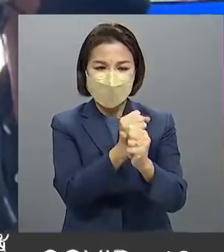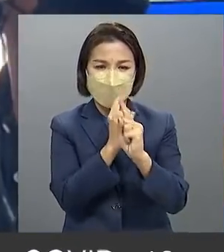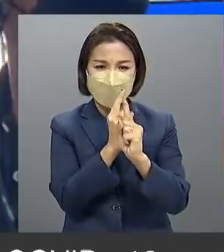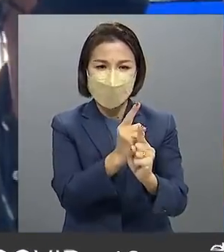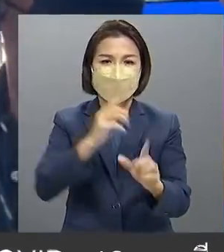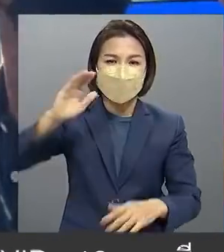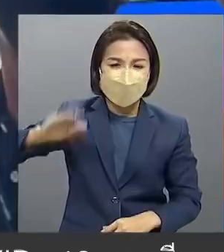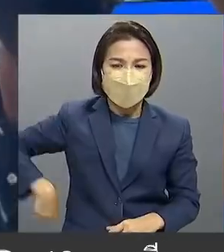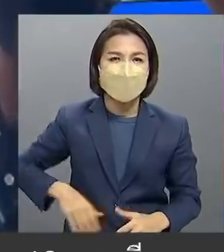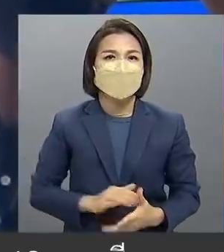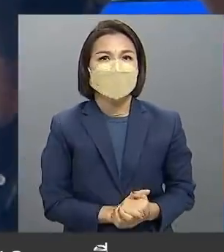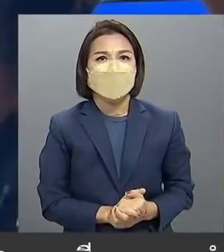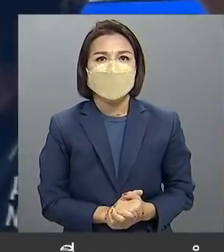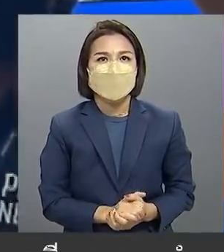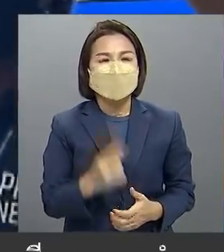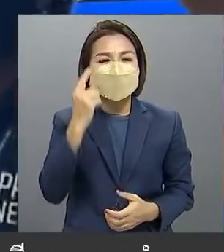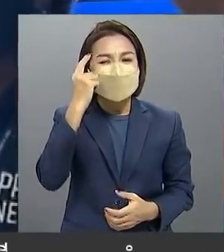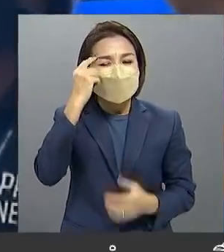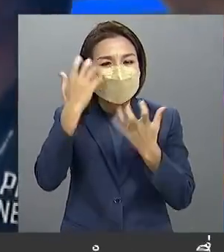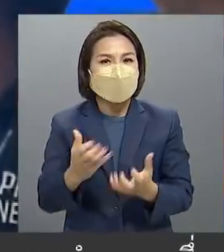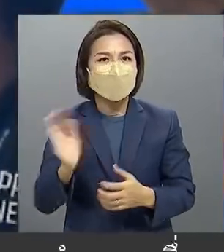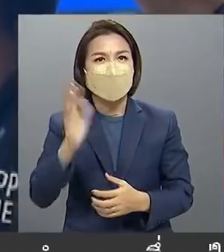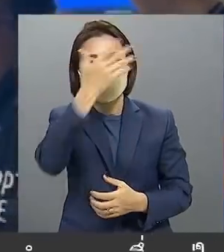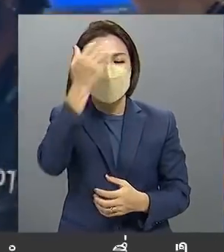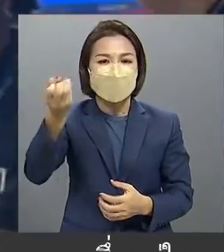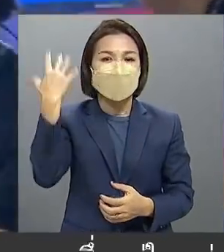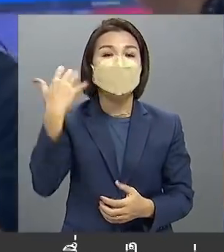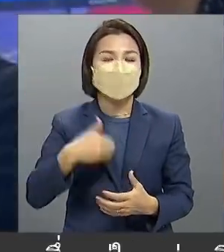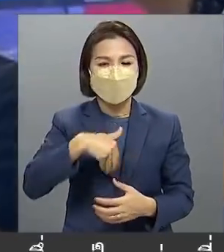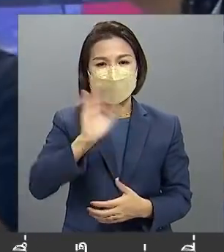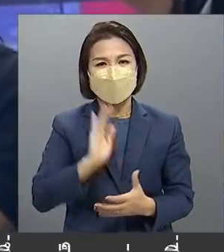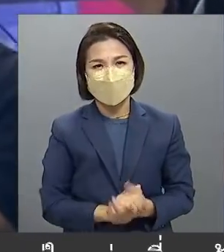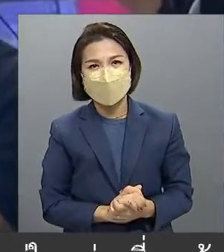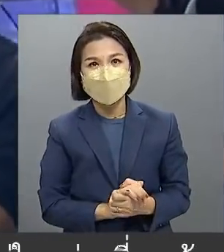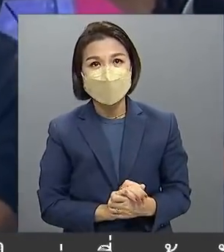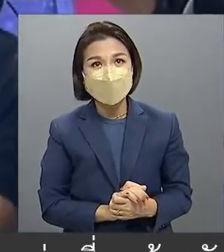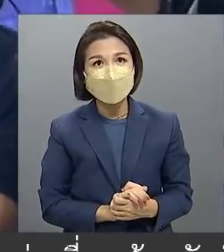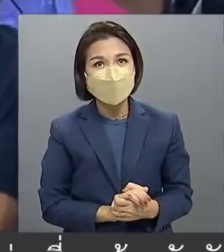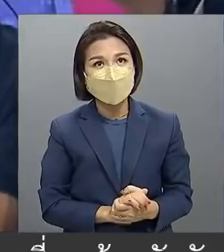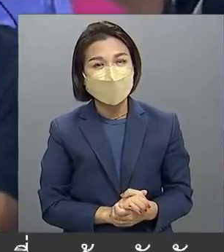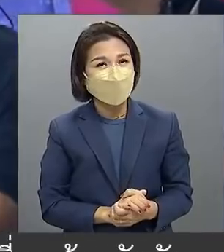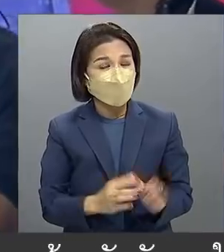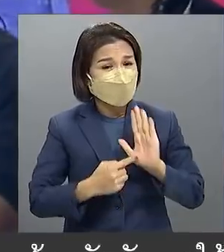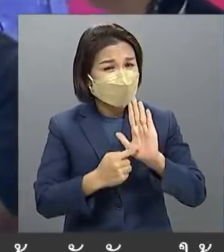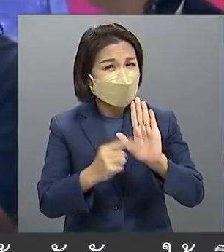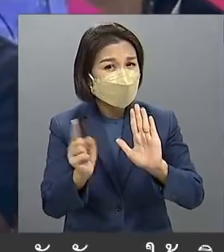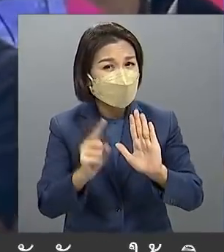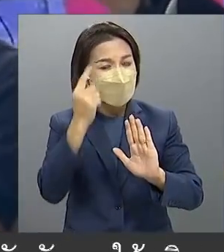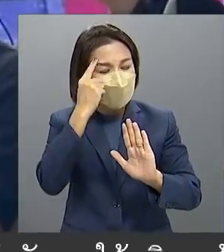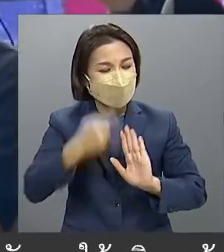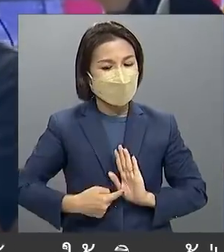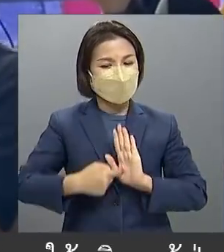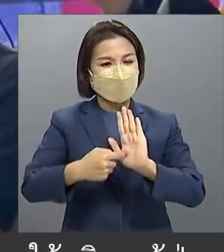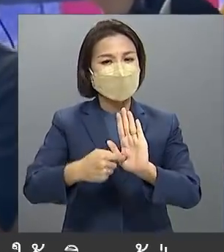ครับเพราะอย่าไปซีเรียสลืมไม่ได้เลยนะครับ แรงตรงนั้นเป็นข้อเสนอ เป็นความเห็นด้วยซ้ำนะครับว่าแต่ละ